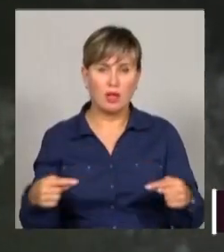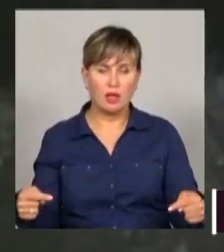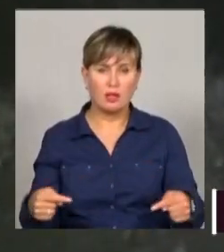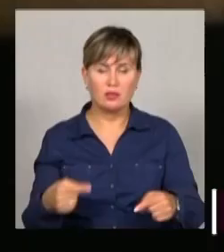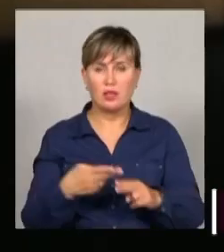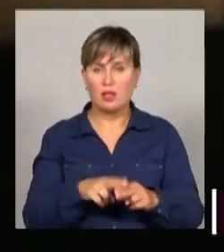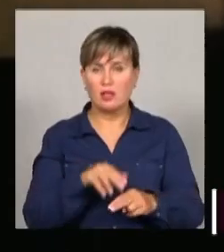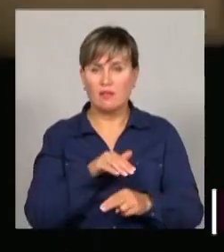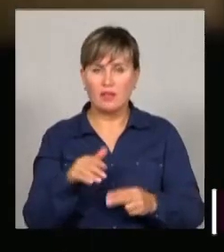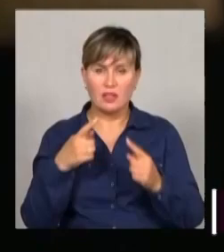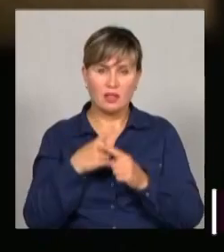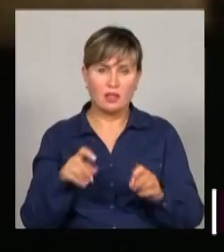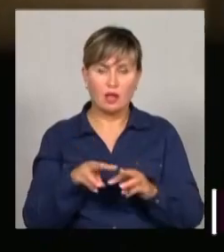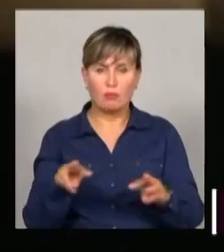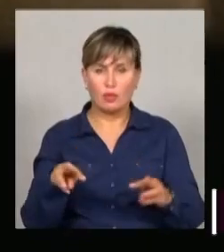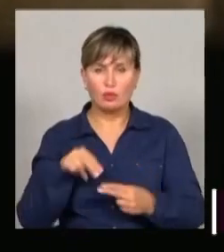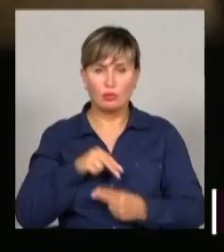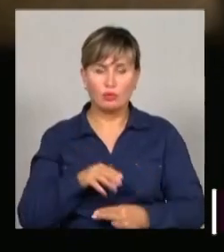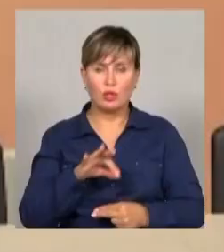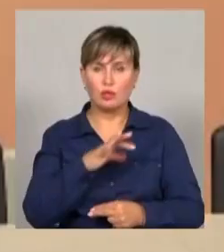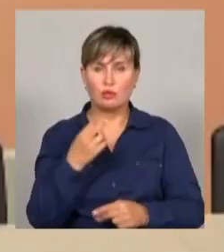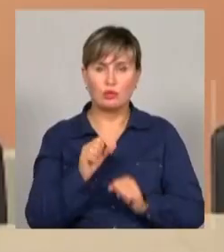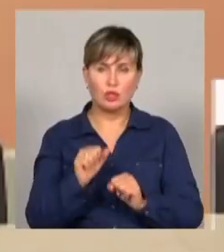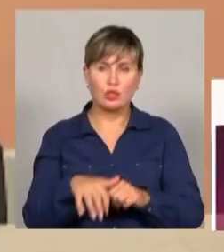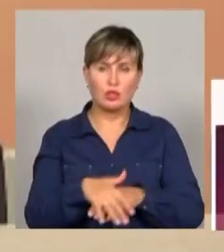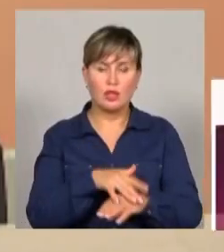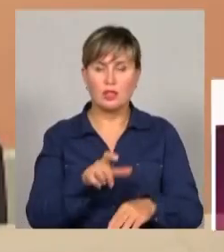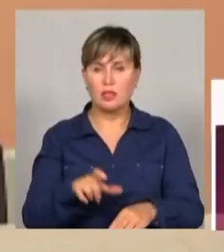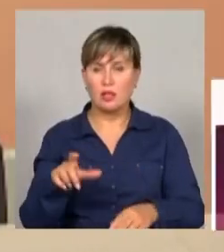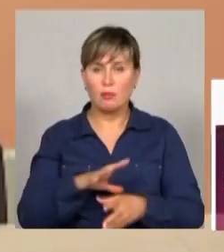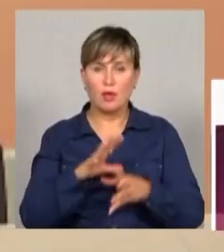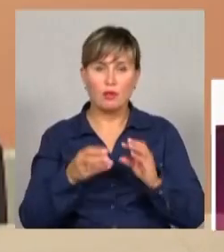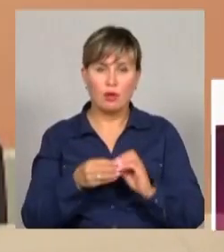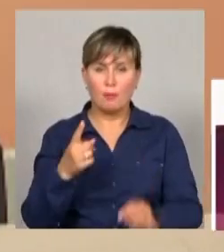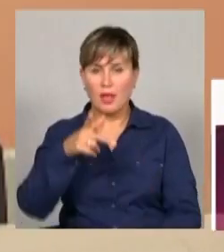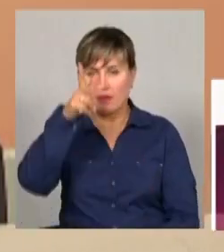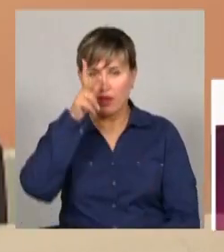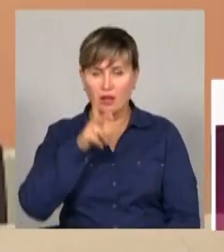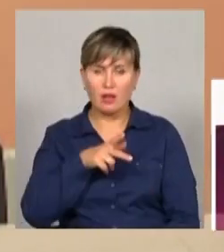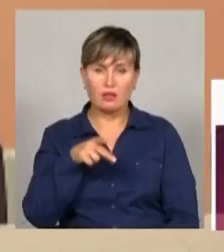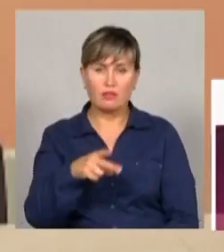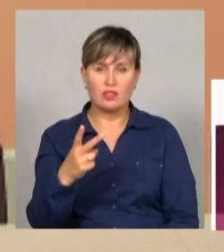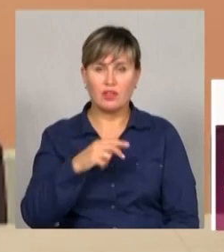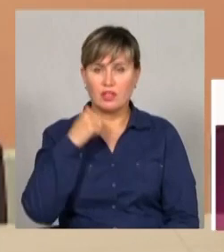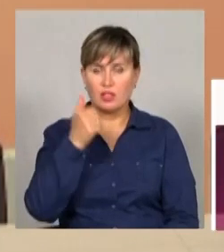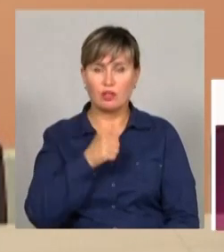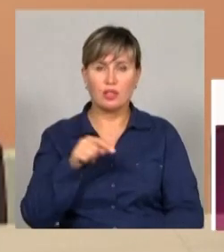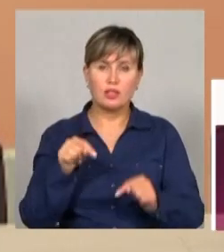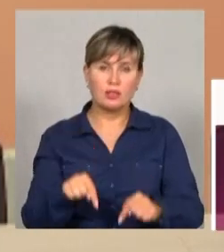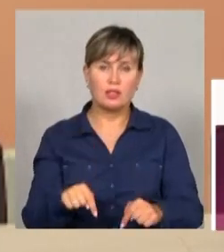Это официальные данные Минтруда и соцзащиты населения. По итогам первого квартала 2022 года здесь